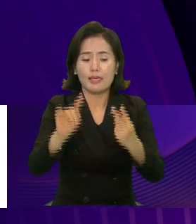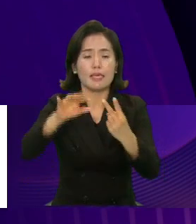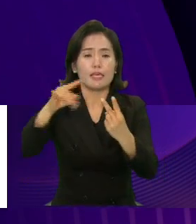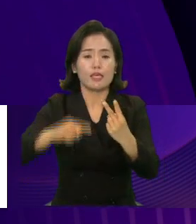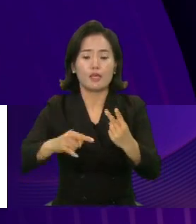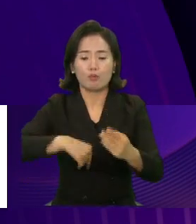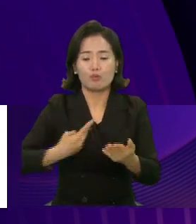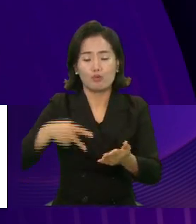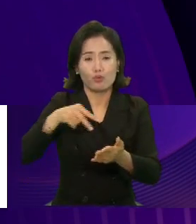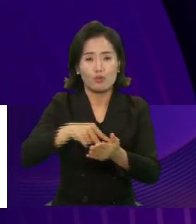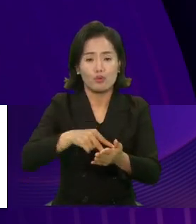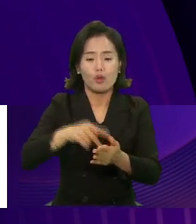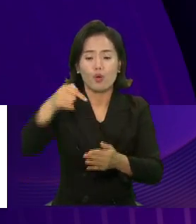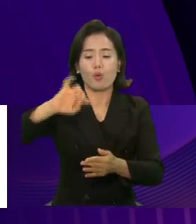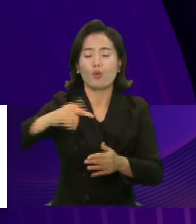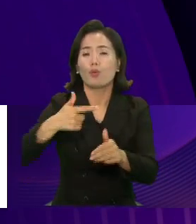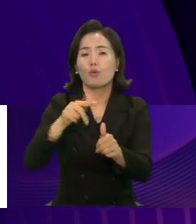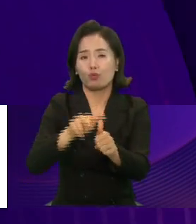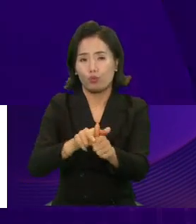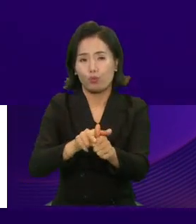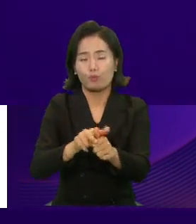2위는 무소속의 권호봉 후보입니다.